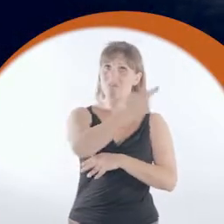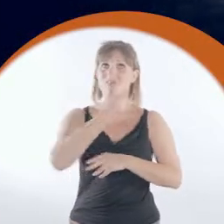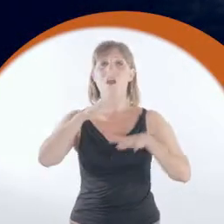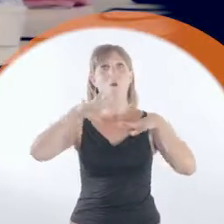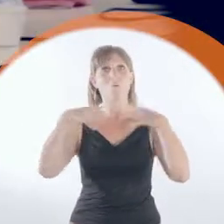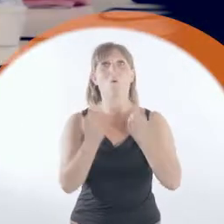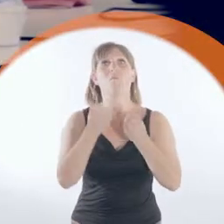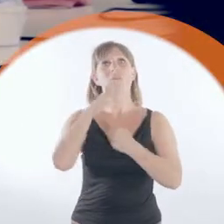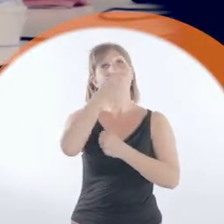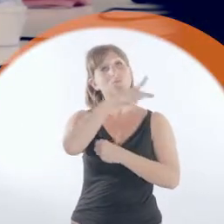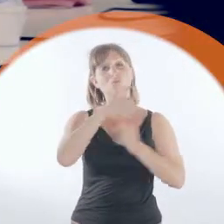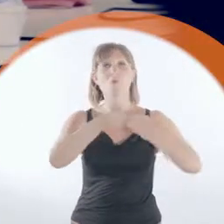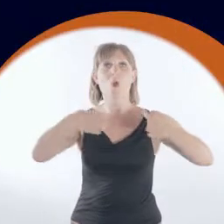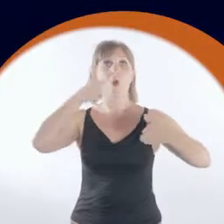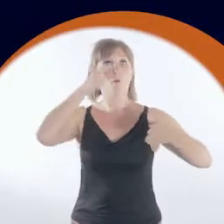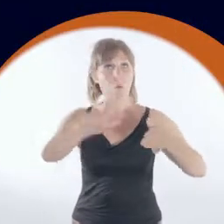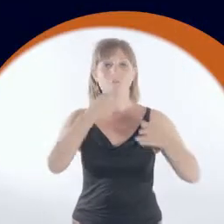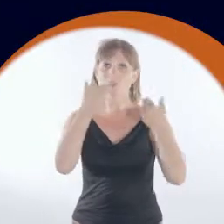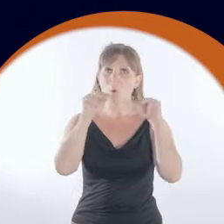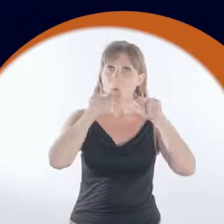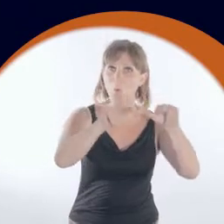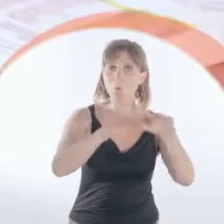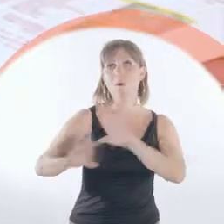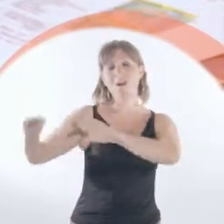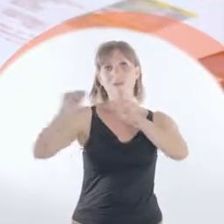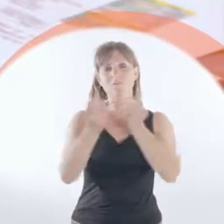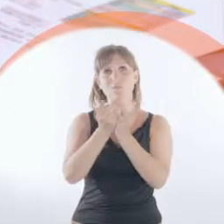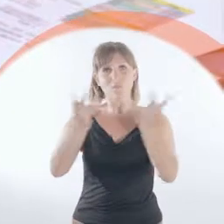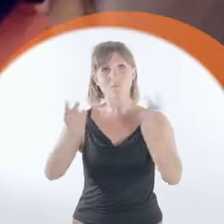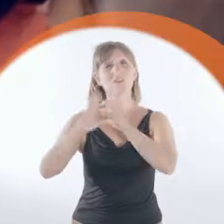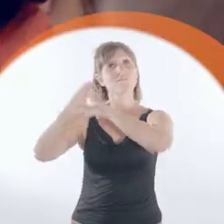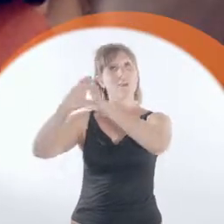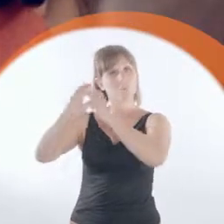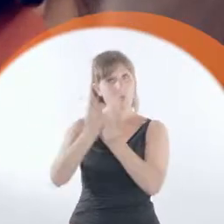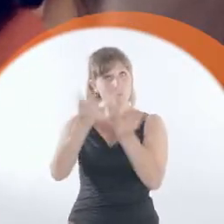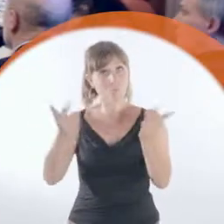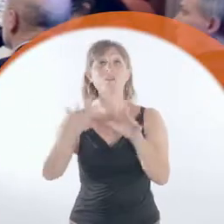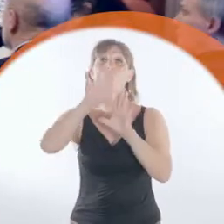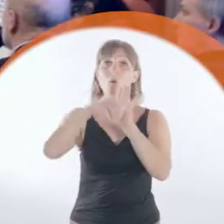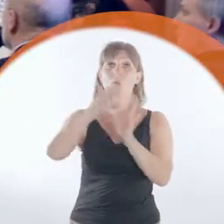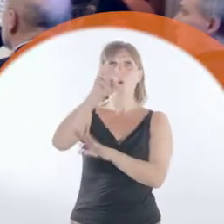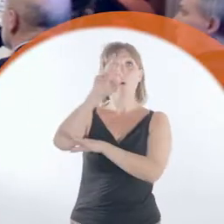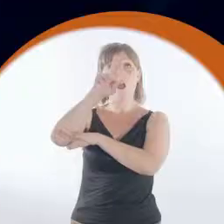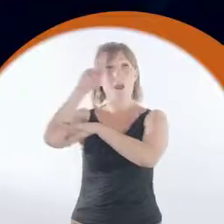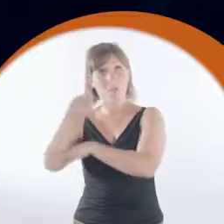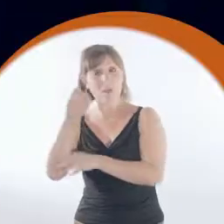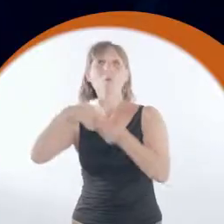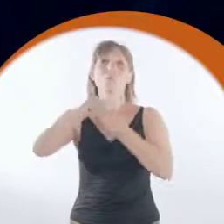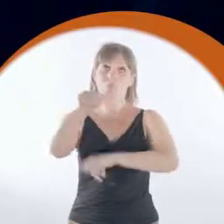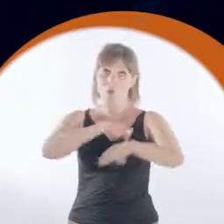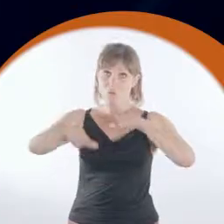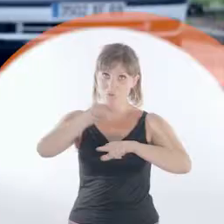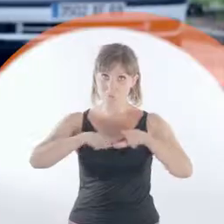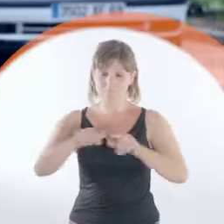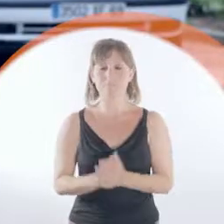compétences de la communauté urbaine de Lyon, à savoir la voirie, les espaces publics, les transports publics, les établissements recevant du